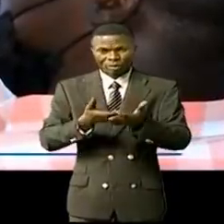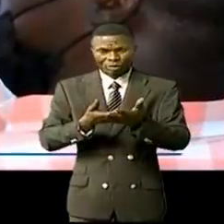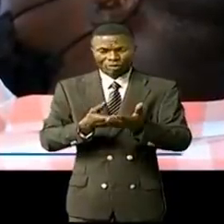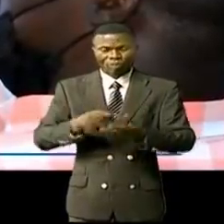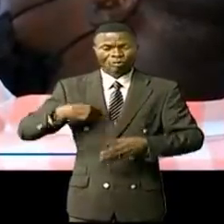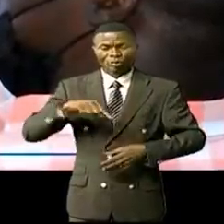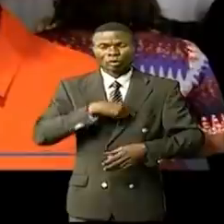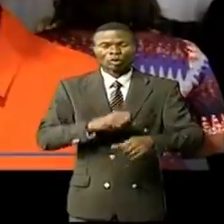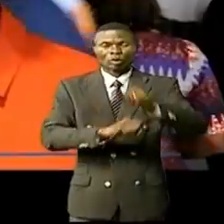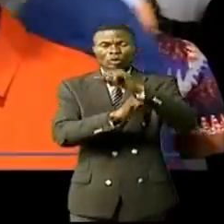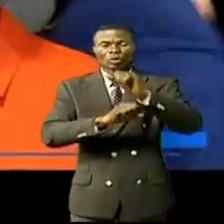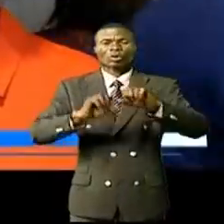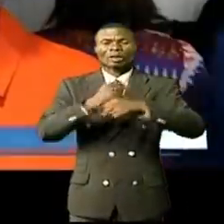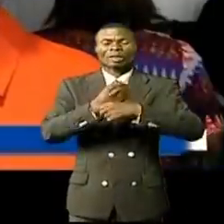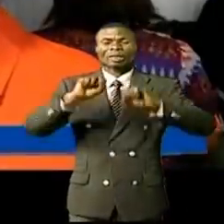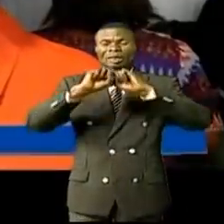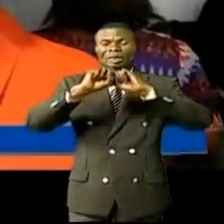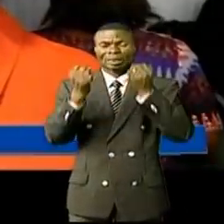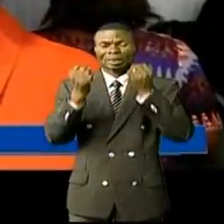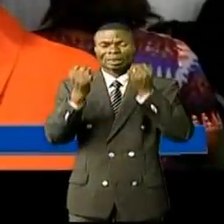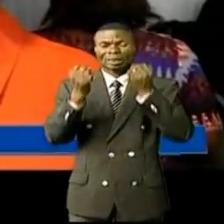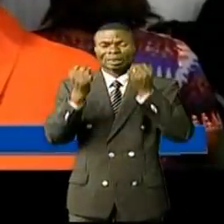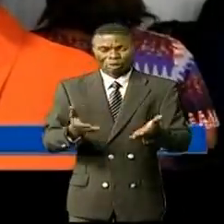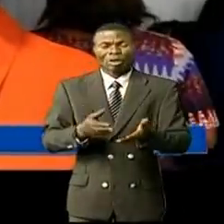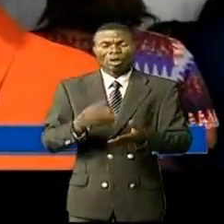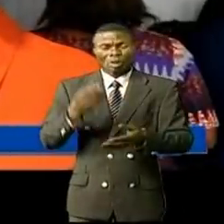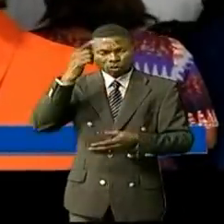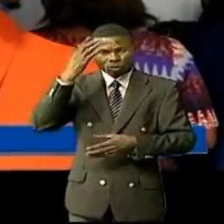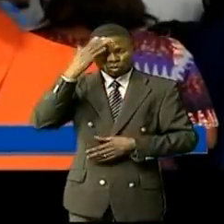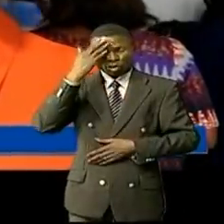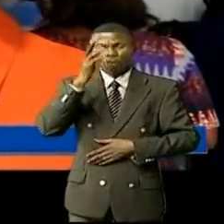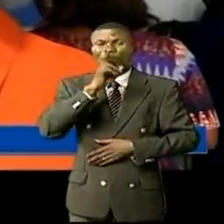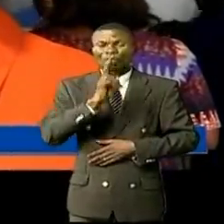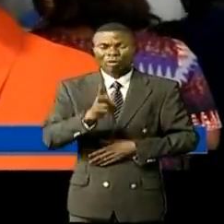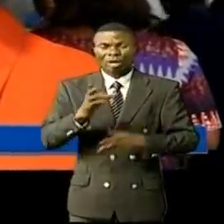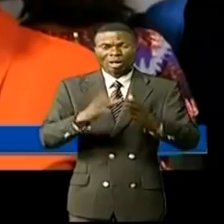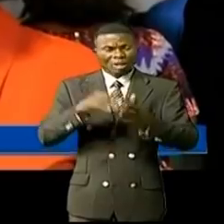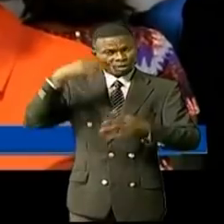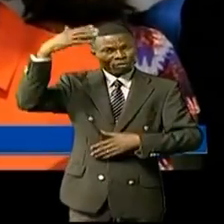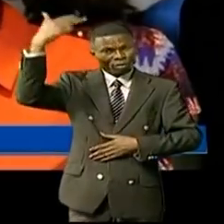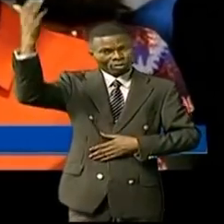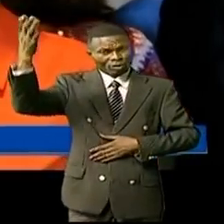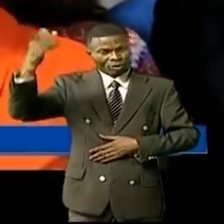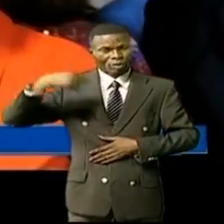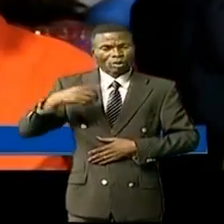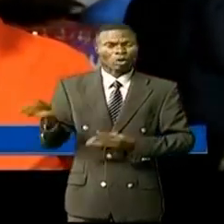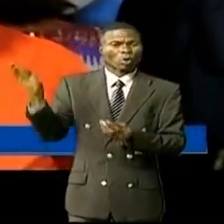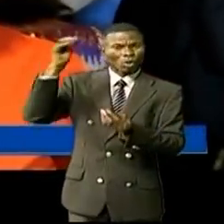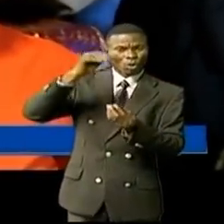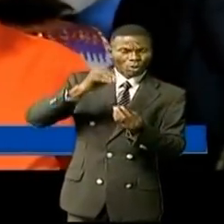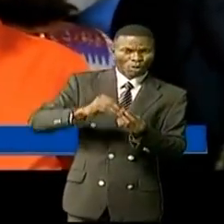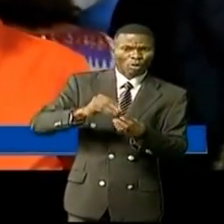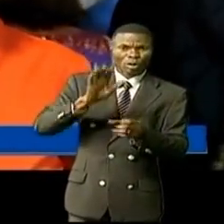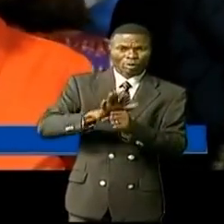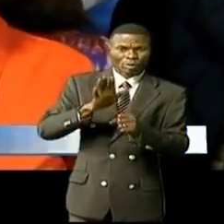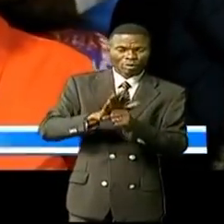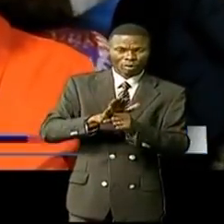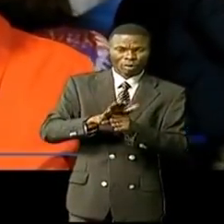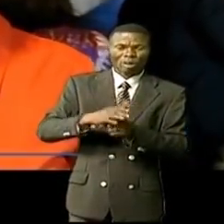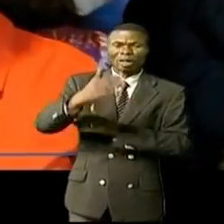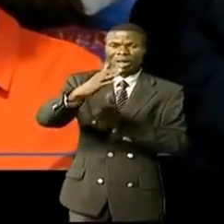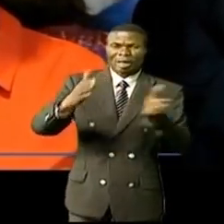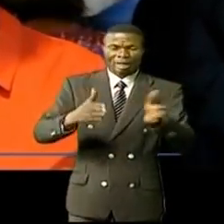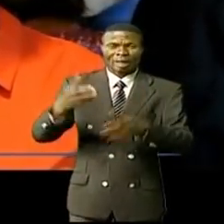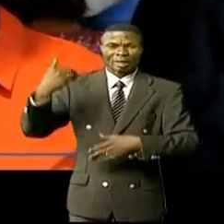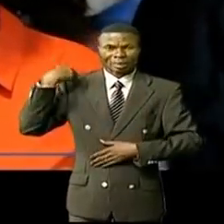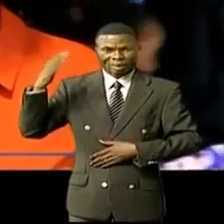soutenons l'entrepreneuriat local pour nous assurer que, avec le temps, nous augmentions la proportion en fait,